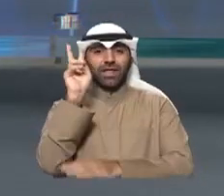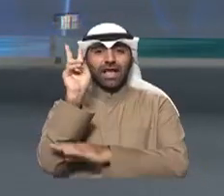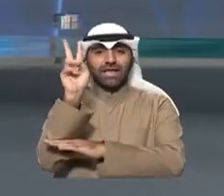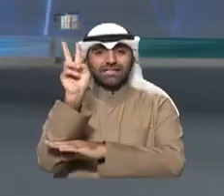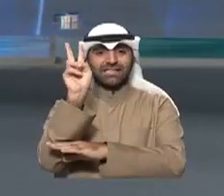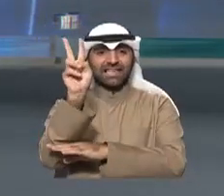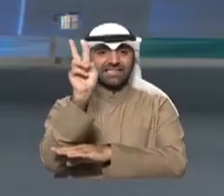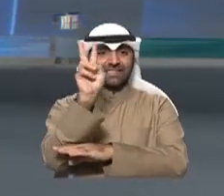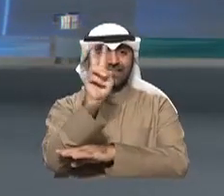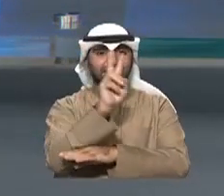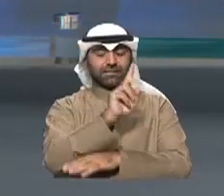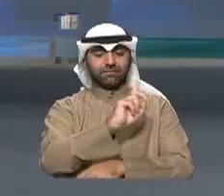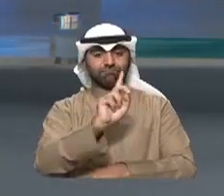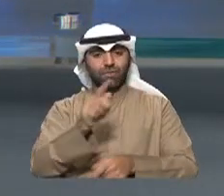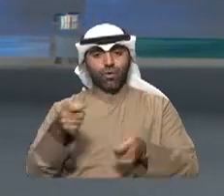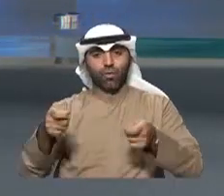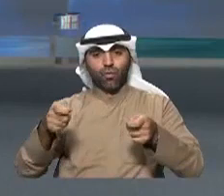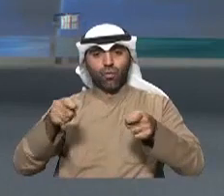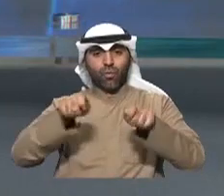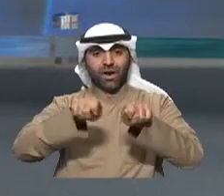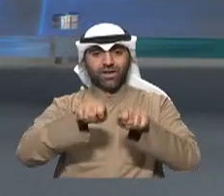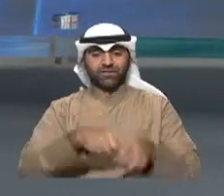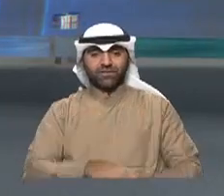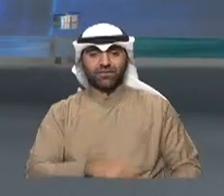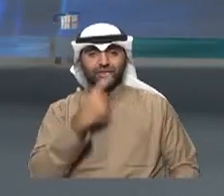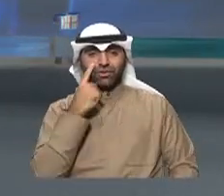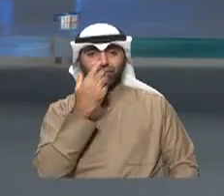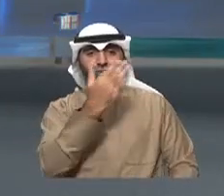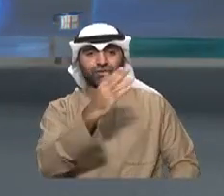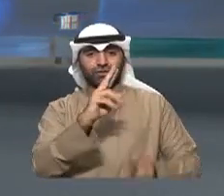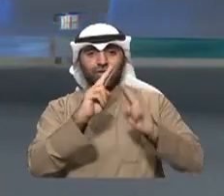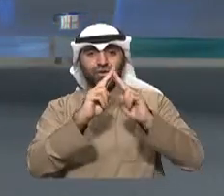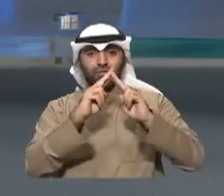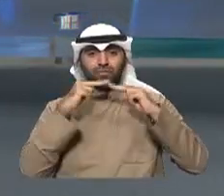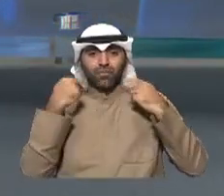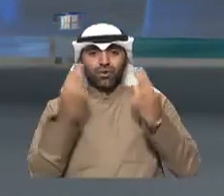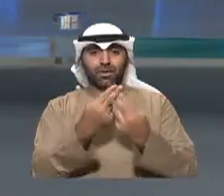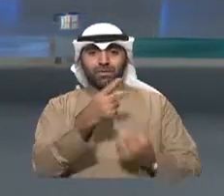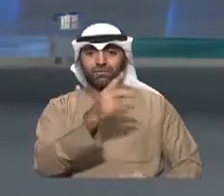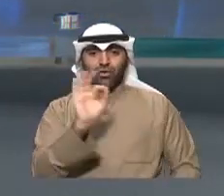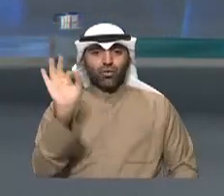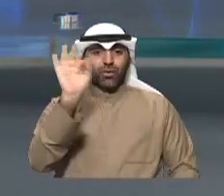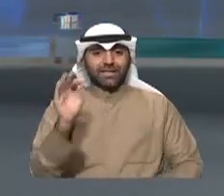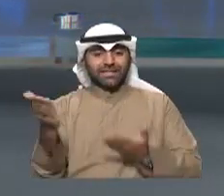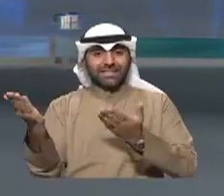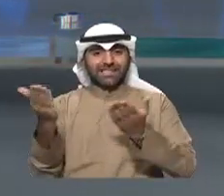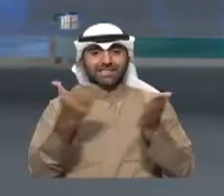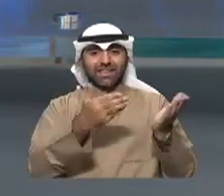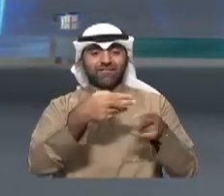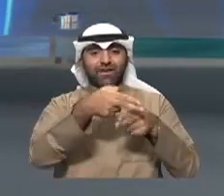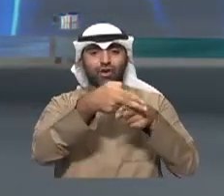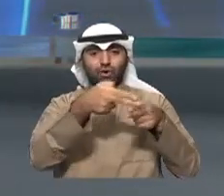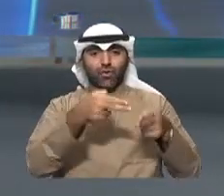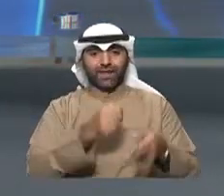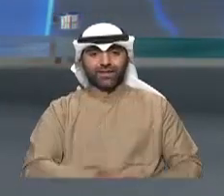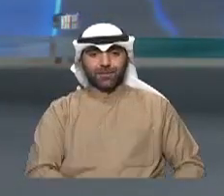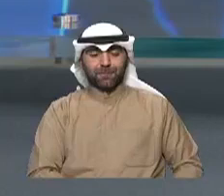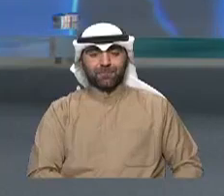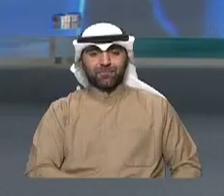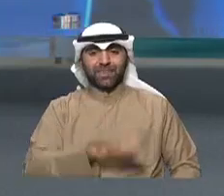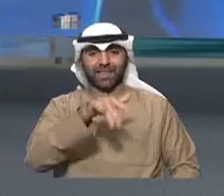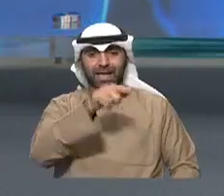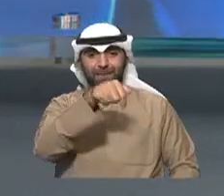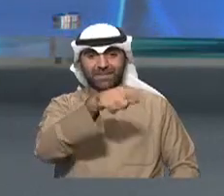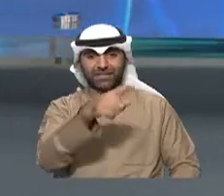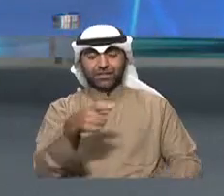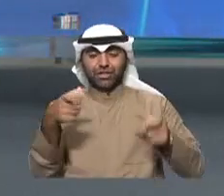من المتحدثين في مجال الجرائم الإلكترونية والأمن السبراني. ويناقش المؤتمر الذي ينظمه الجهاز